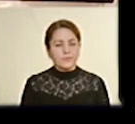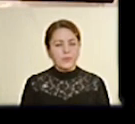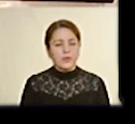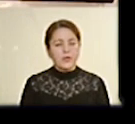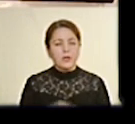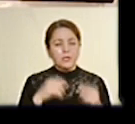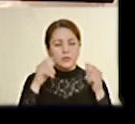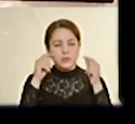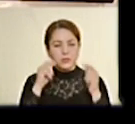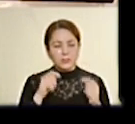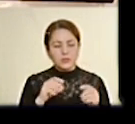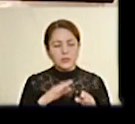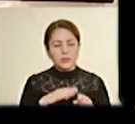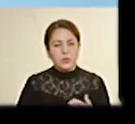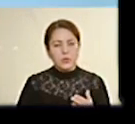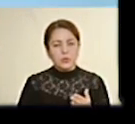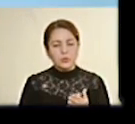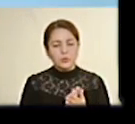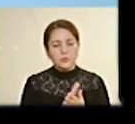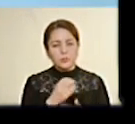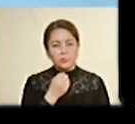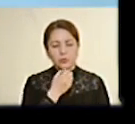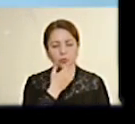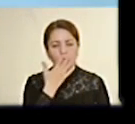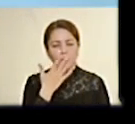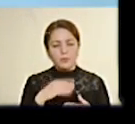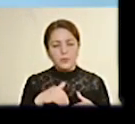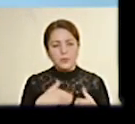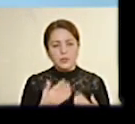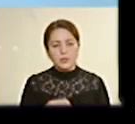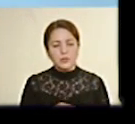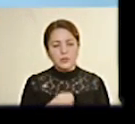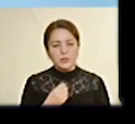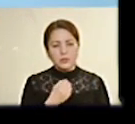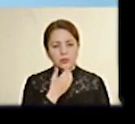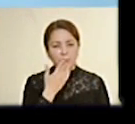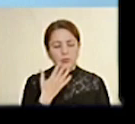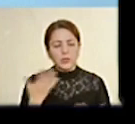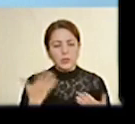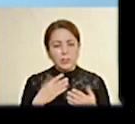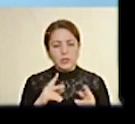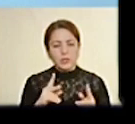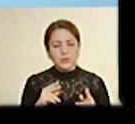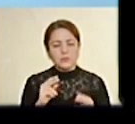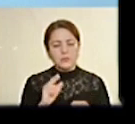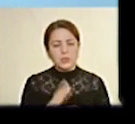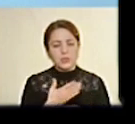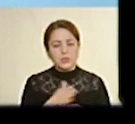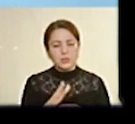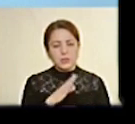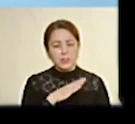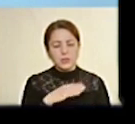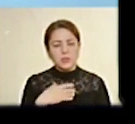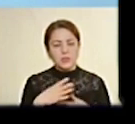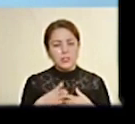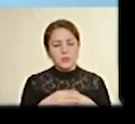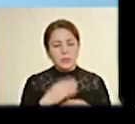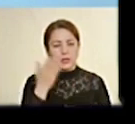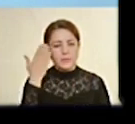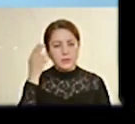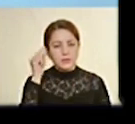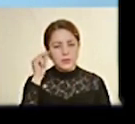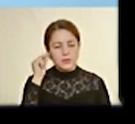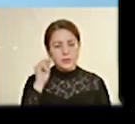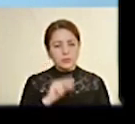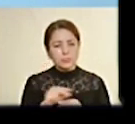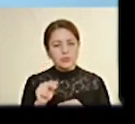Rasmga e'tibor berib qaraydigan bo'lsangiz, gul keltirilgan. Gul qanday qismlardan iborat ekanini biz siz bilan oldingi